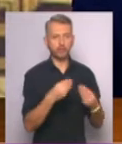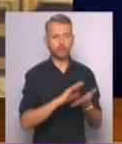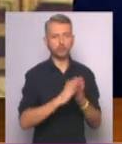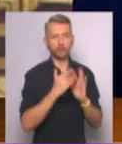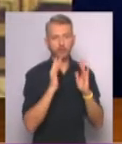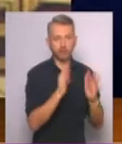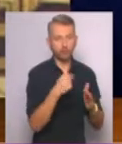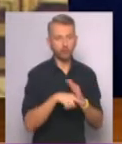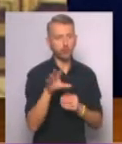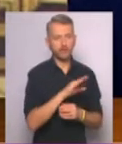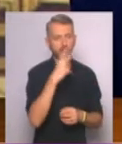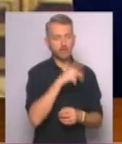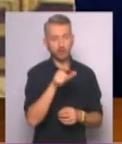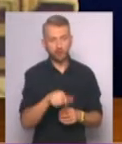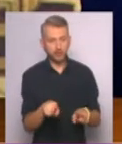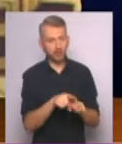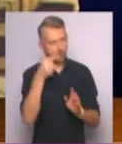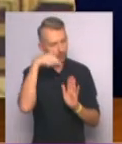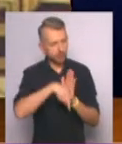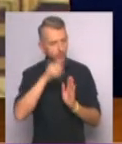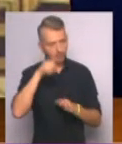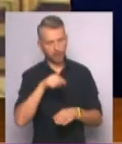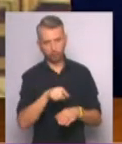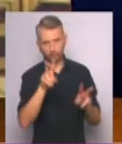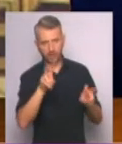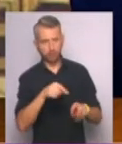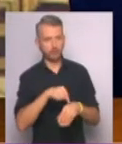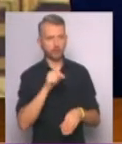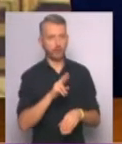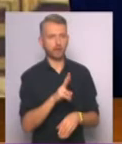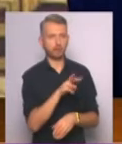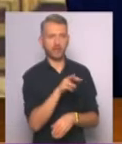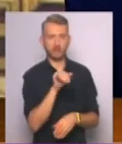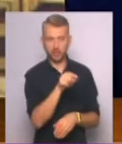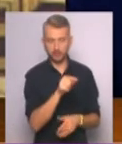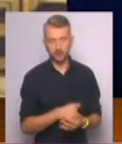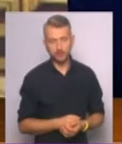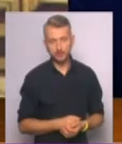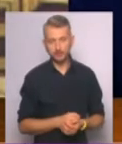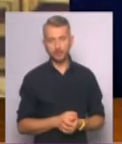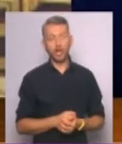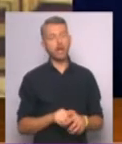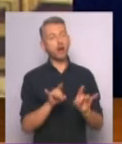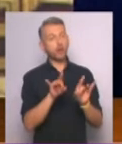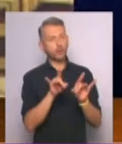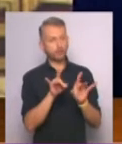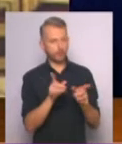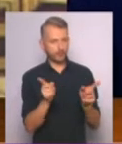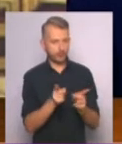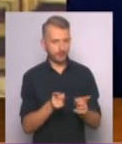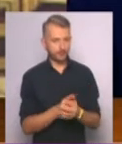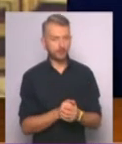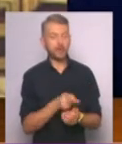сквера, оскільки не всі глядачі так глибоко тему цю знають і відчувають, як Марія Іванівна, шановна, розповімо декількох слів.